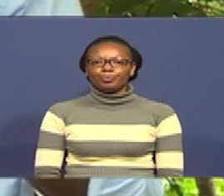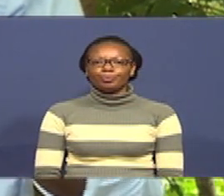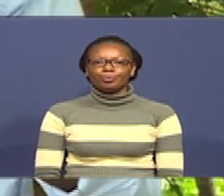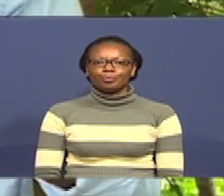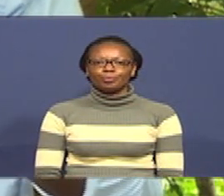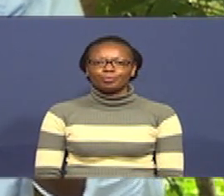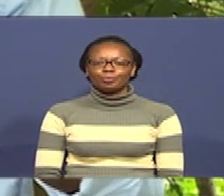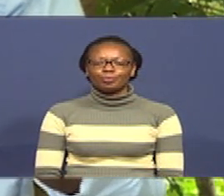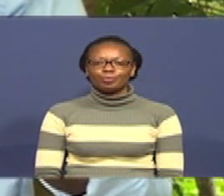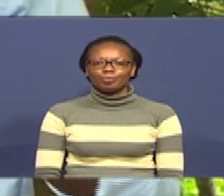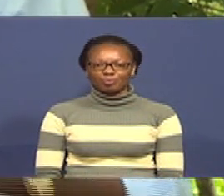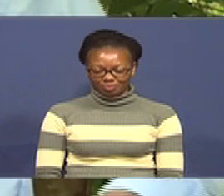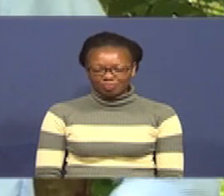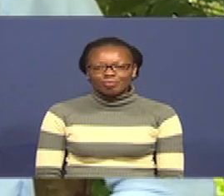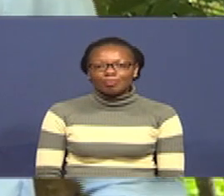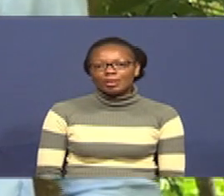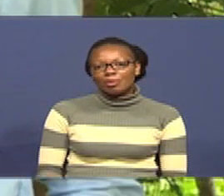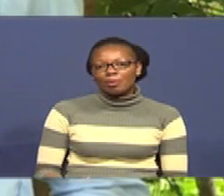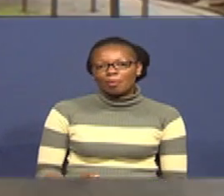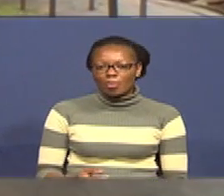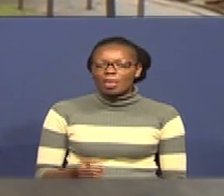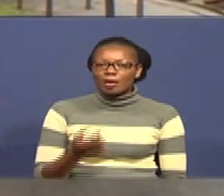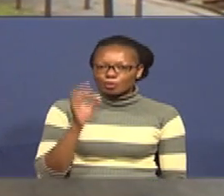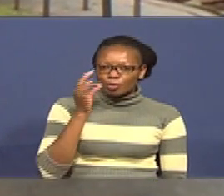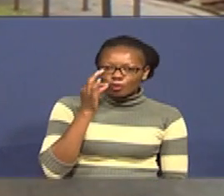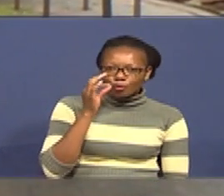na strawberry ndani ya greenhouse hapa kopia.